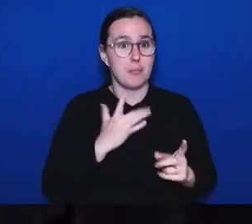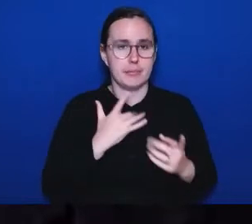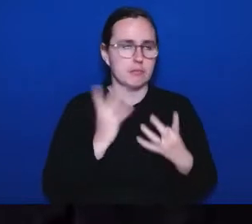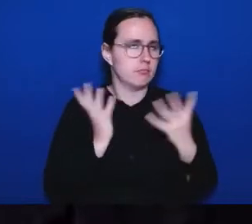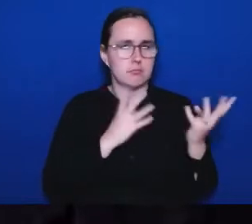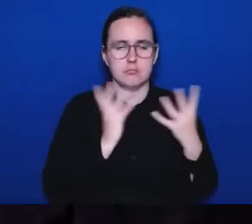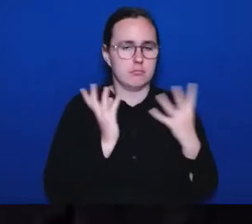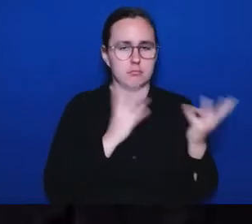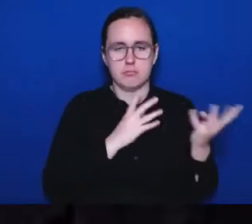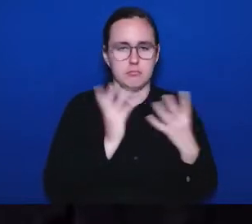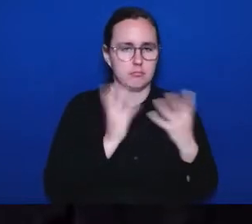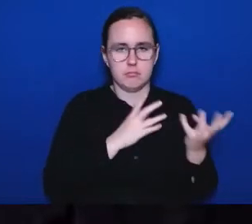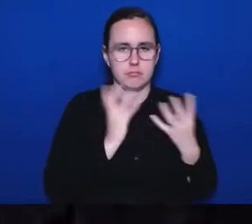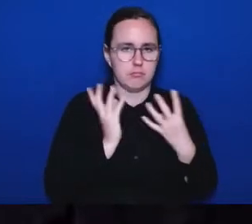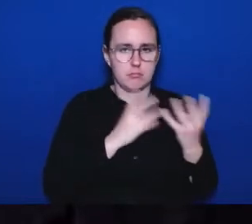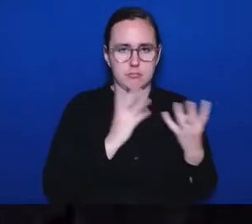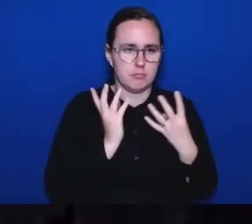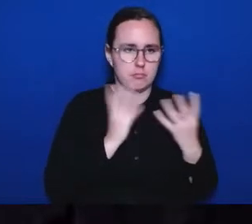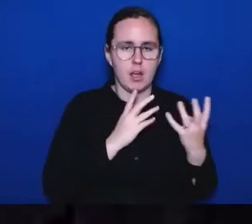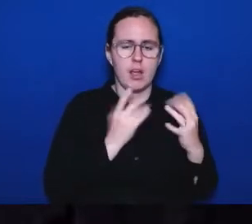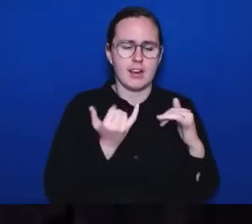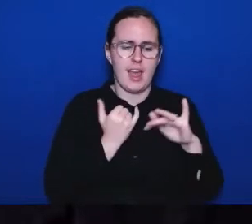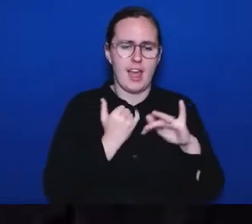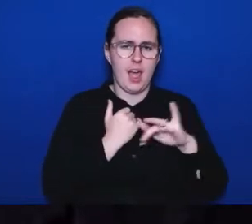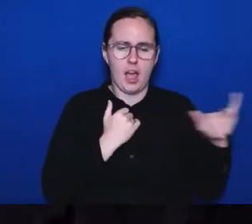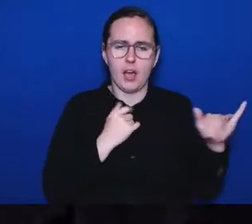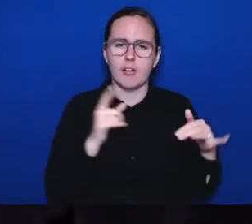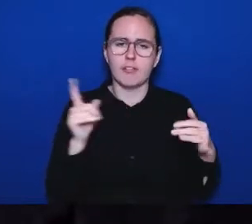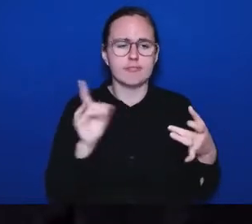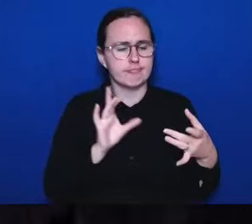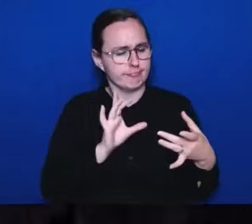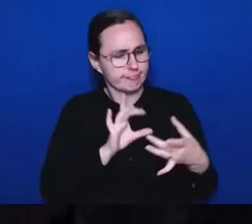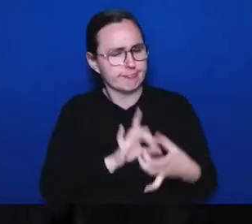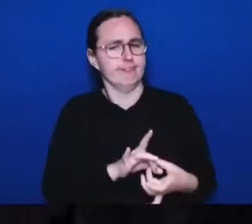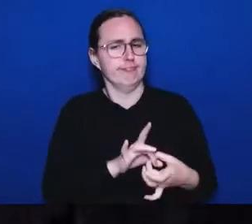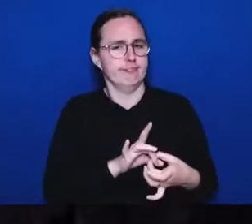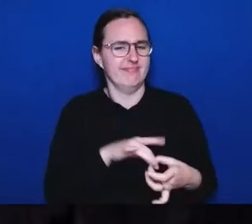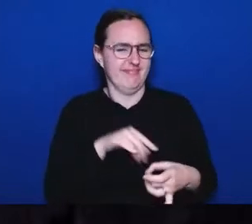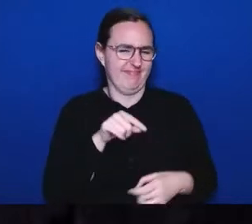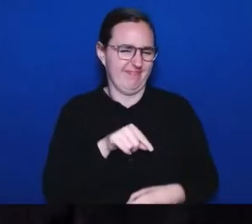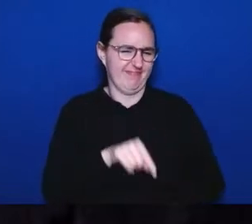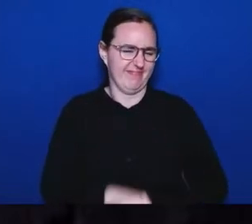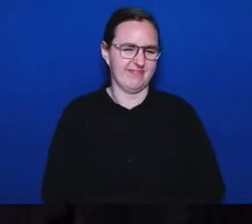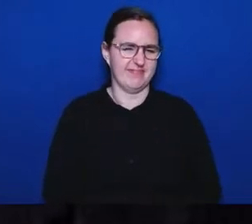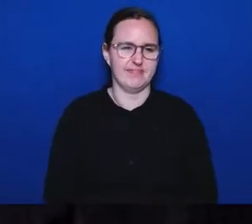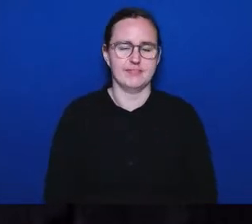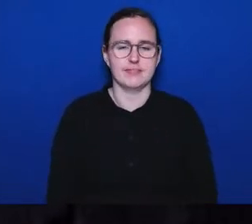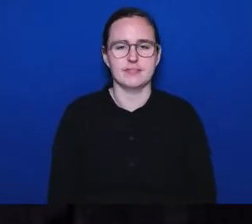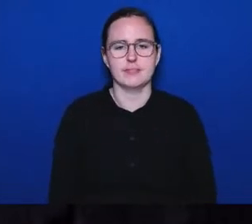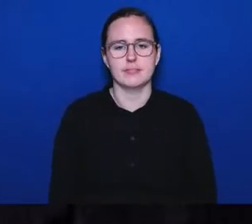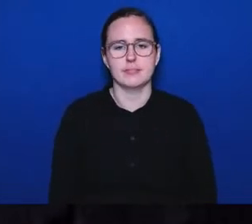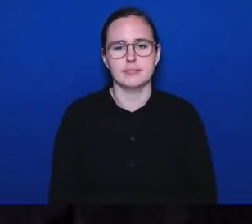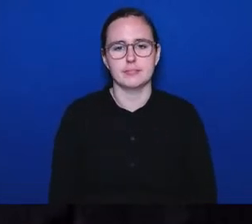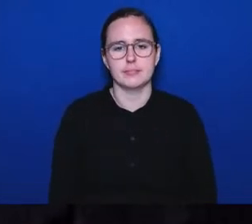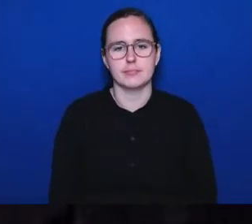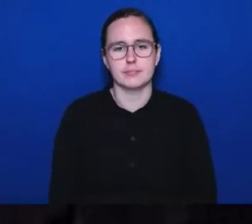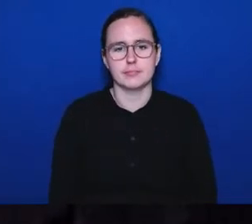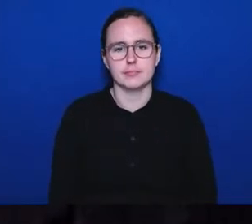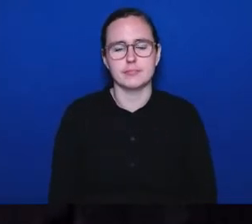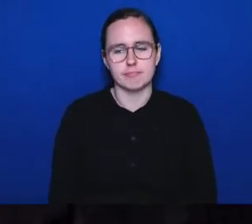everywhere else. Je dirais en français que nous avons un système actuellement qui